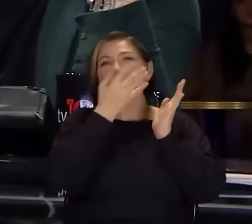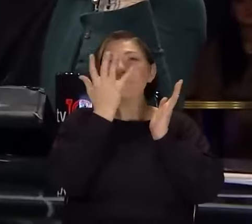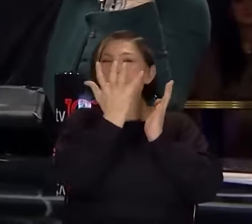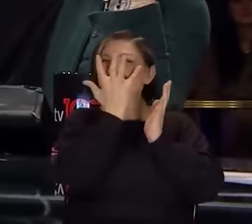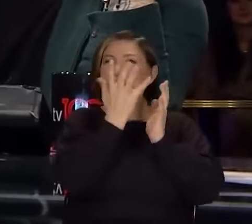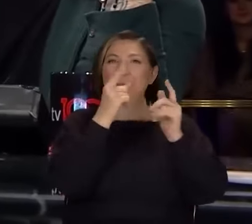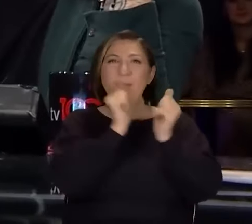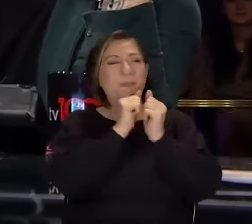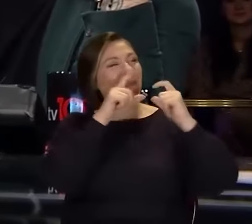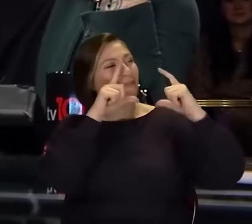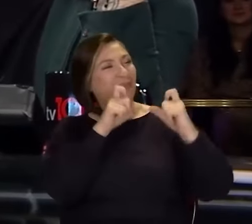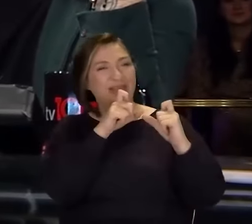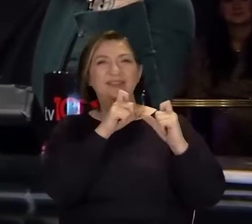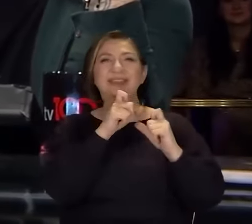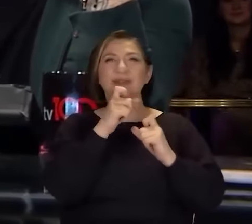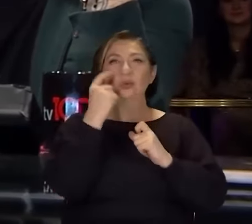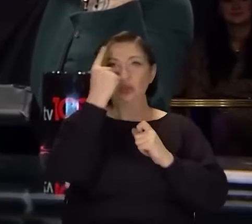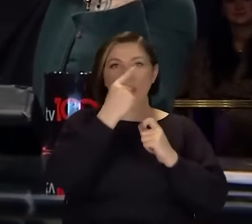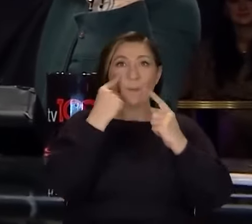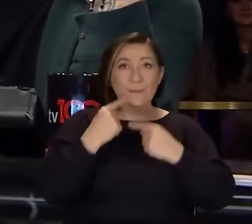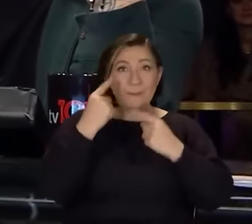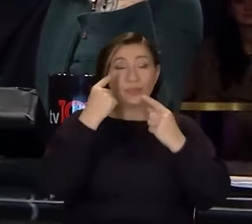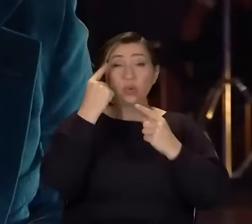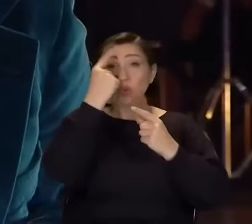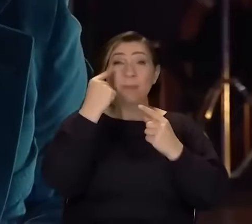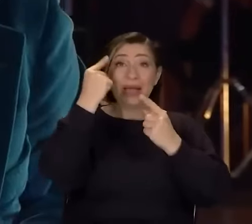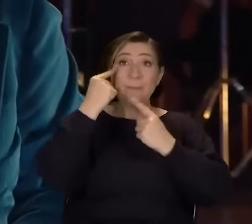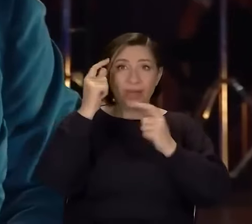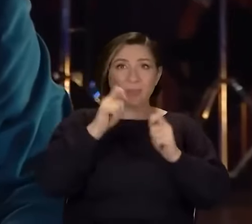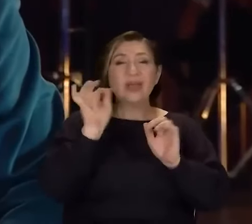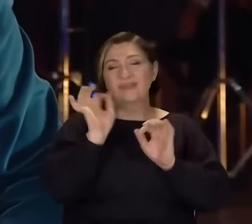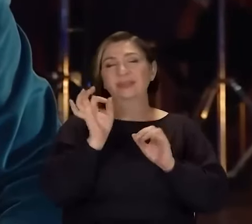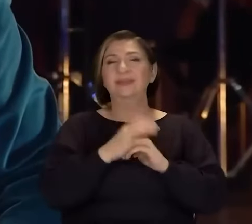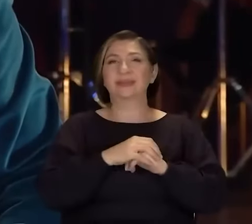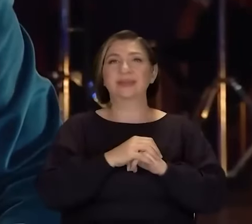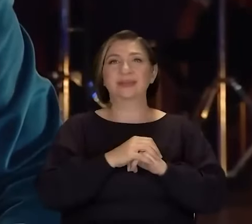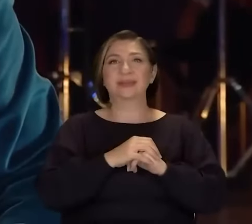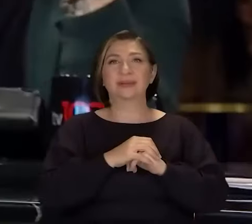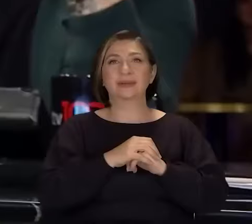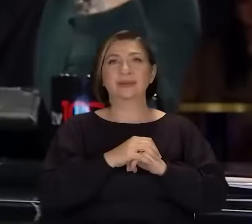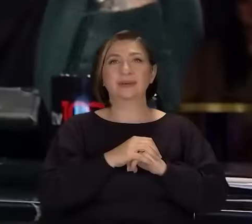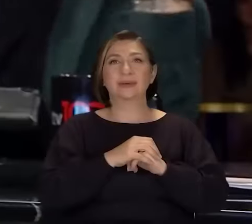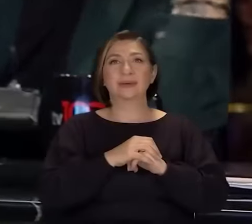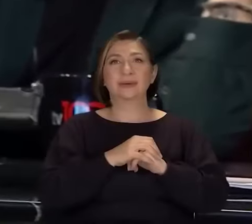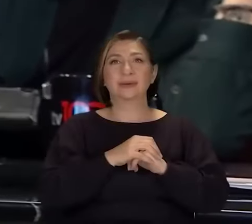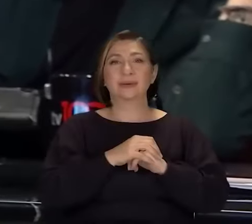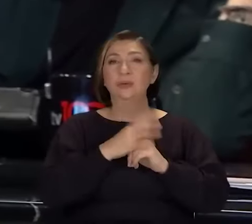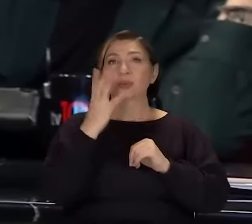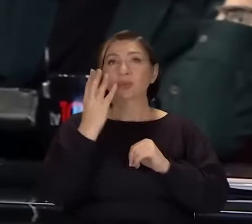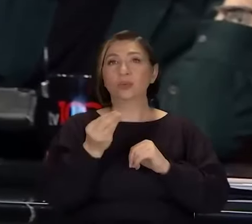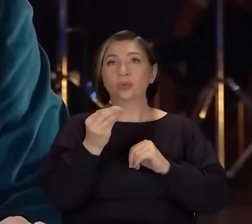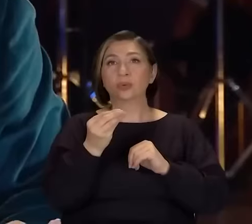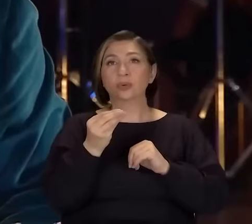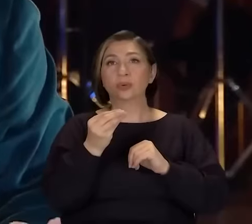bir fotoğraf çekilip hani destek. Yüz bakımı mı yaptırıyorsun? Yüz bakımıydı o, evet. Yüz bakımı. Ne oldu?